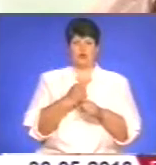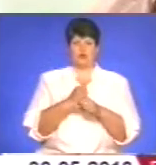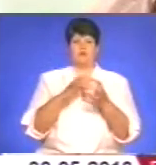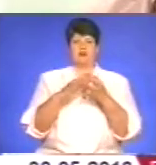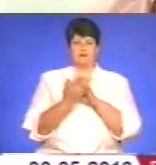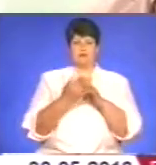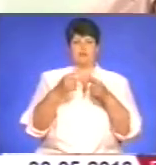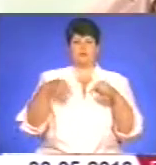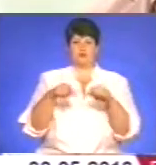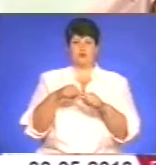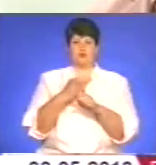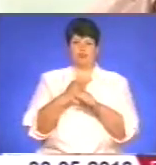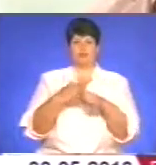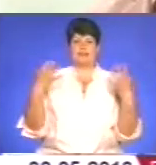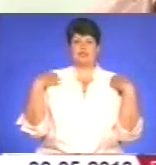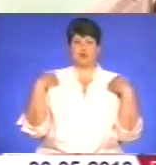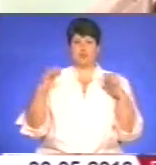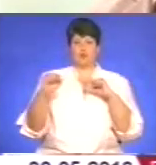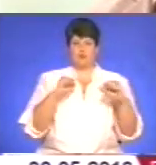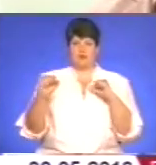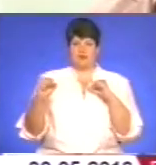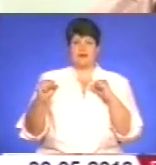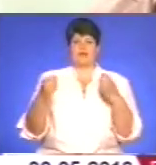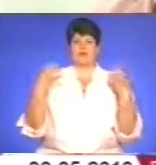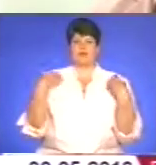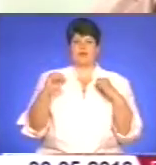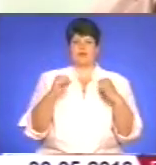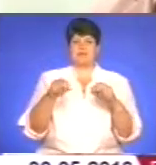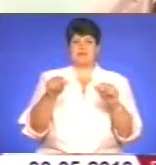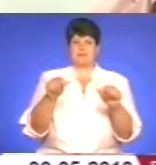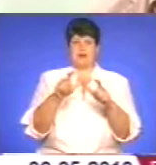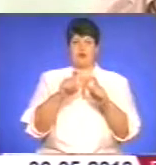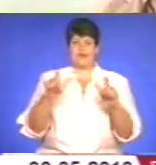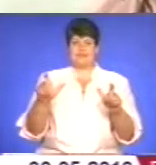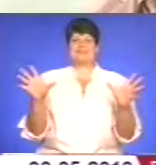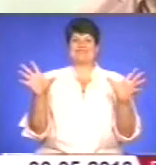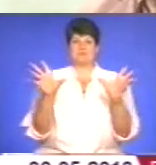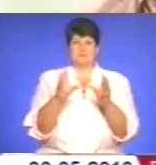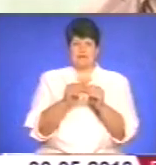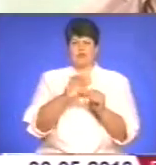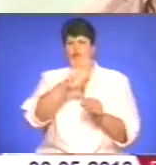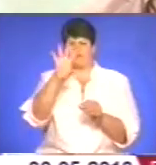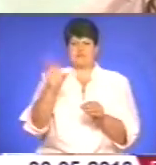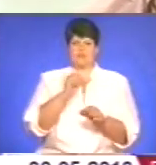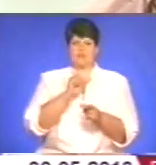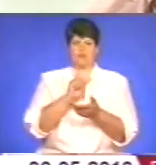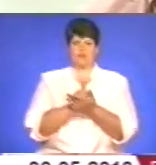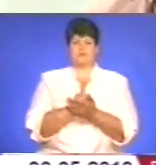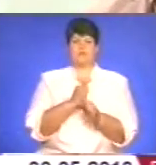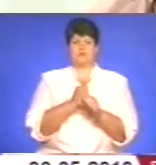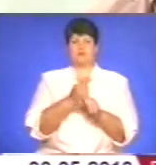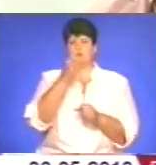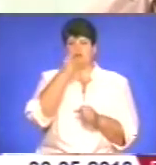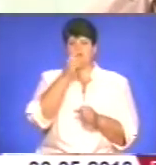економіки, і начальник управління земельної агенції спільно повинні все зробити, щоб